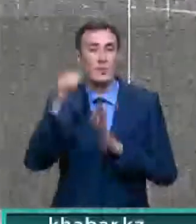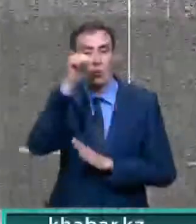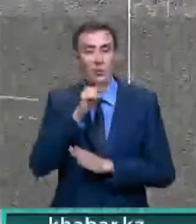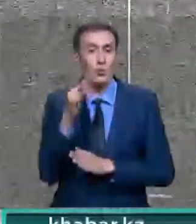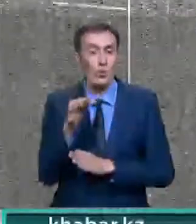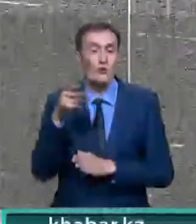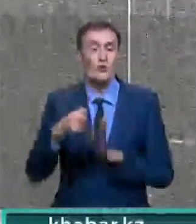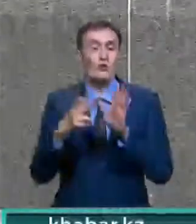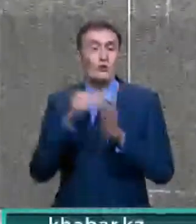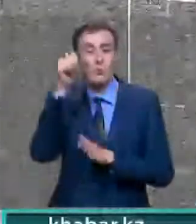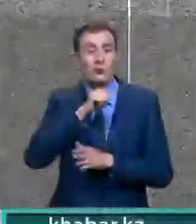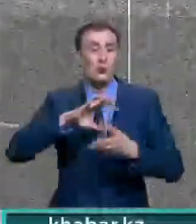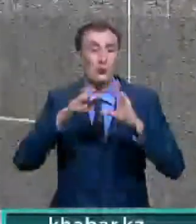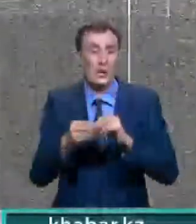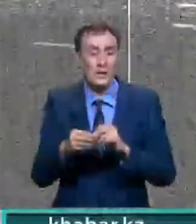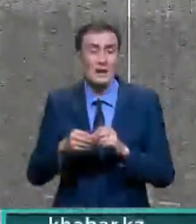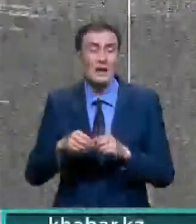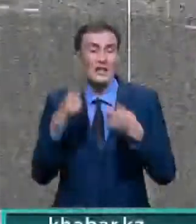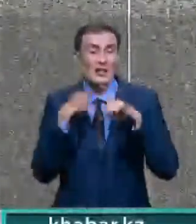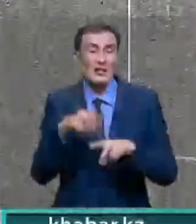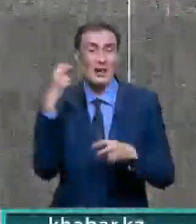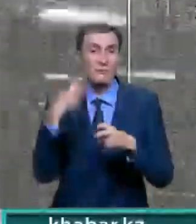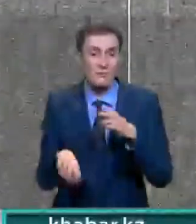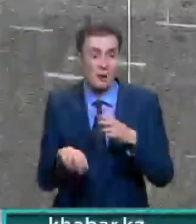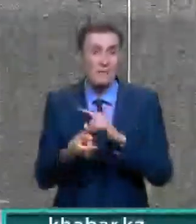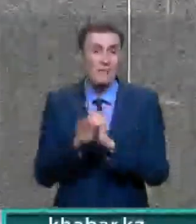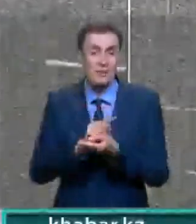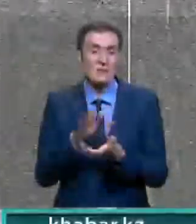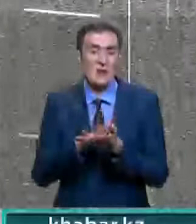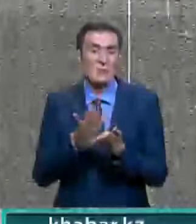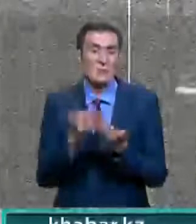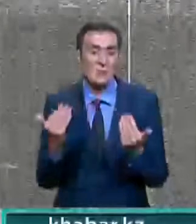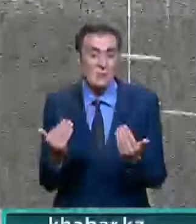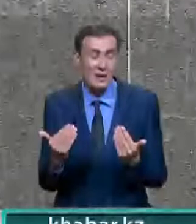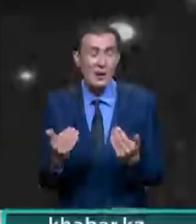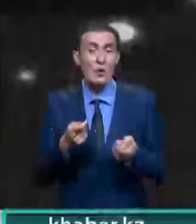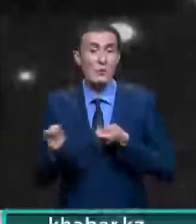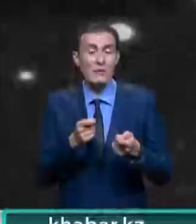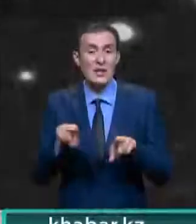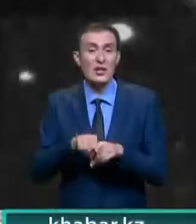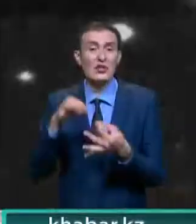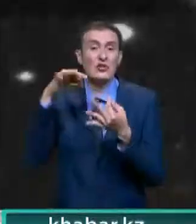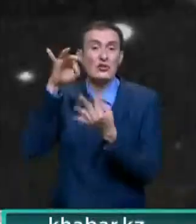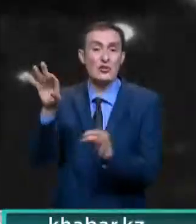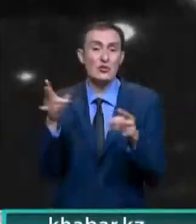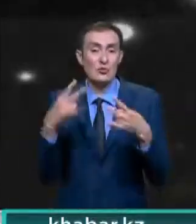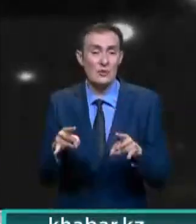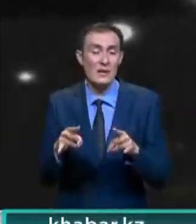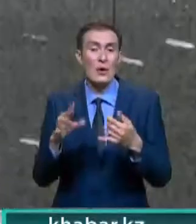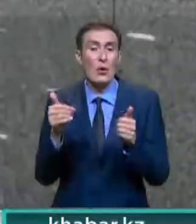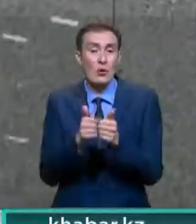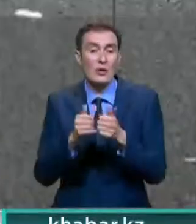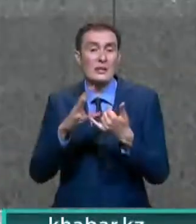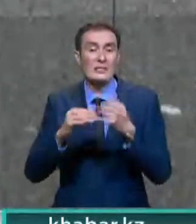Но уже в 2008 в результате необратимой технической неисправности превратился в космический мусор. Подобных неуправляемых и никому не нужных объектов в околоземном